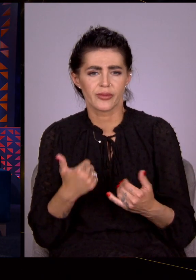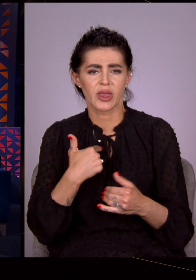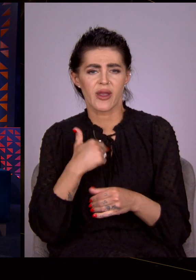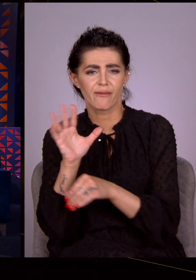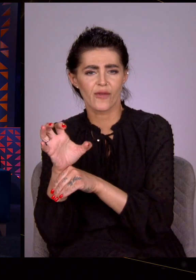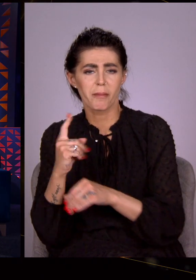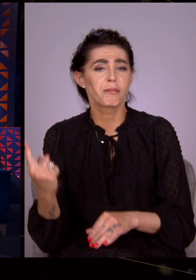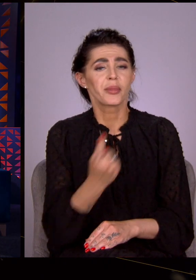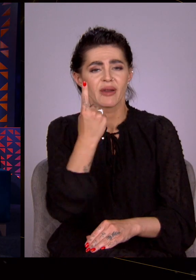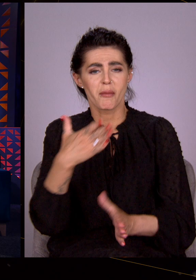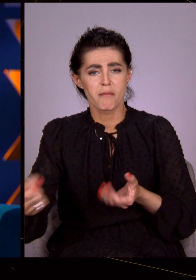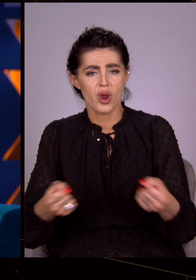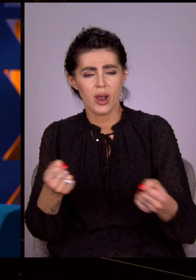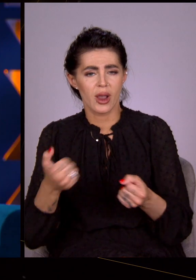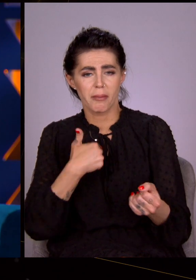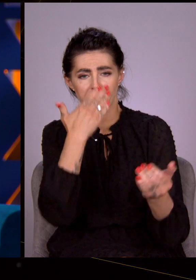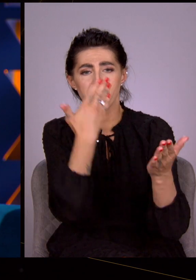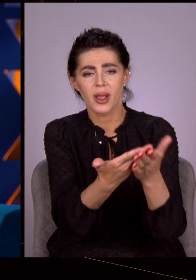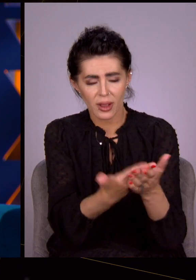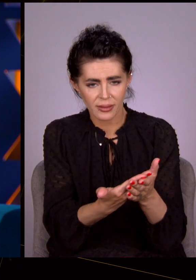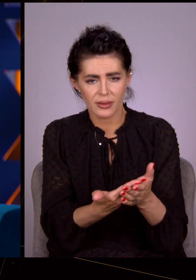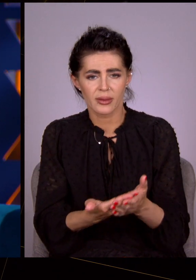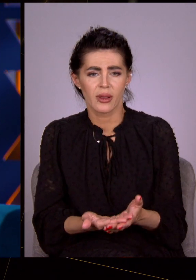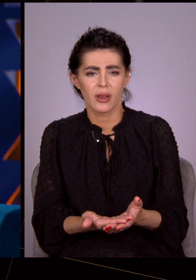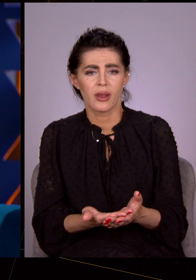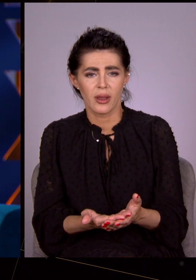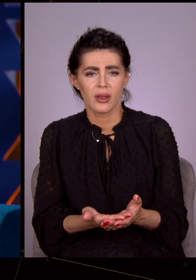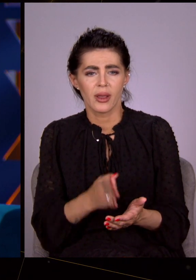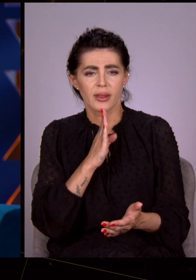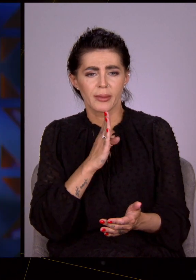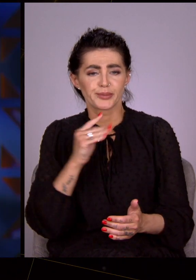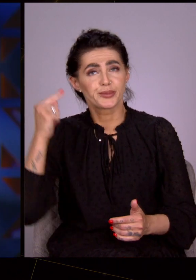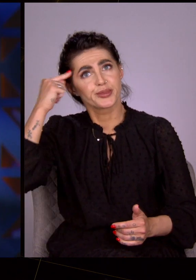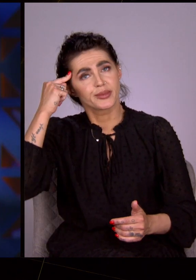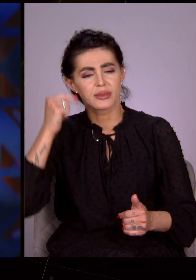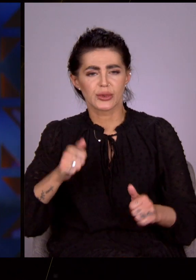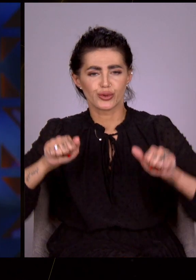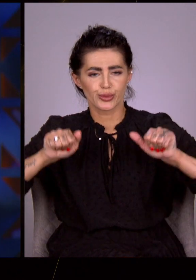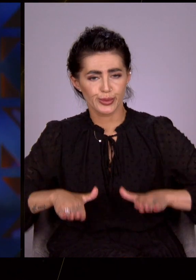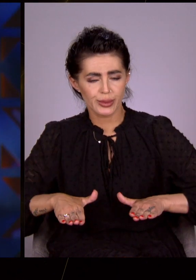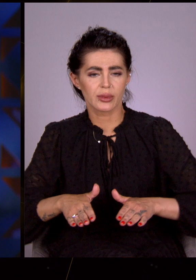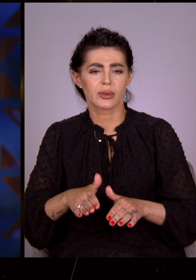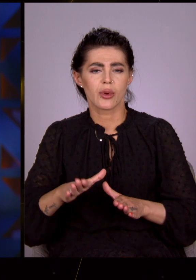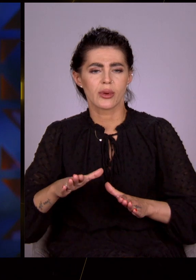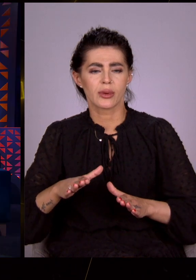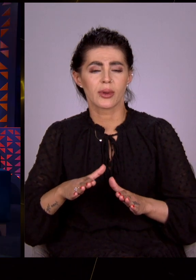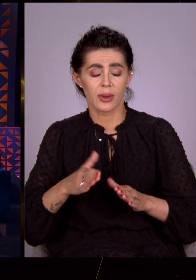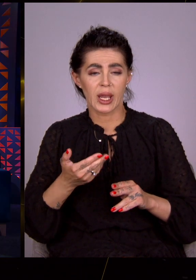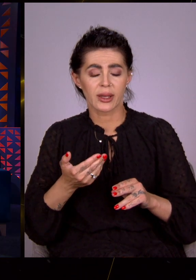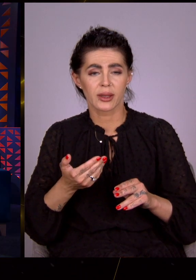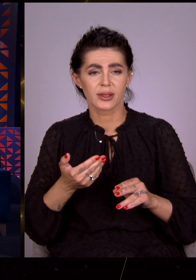першої машини, і Іринка прийняла рішення. що треба? Командирське. Вона